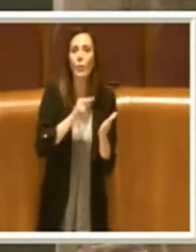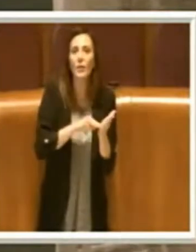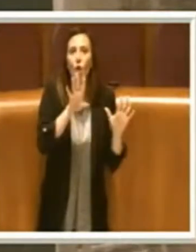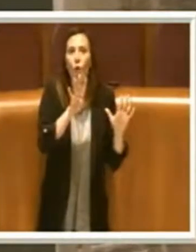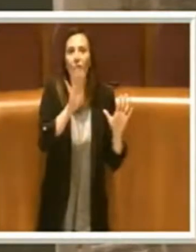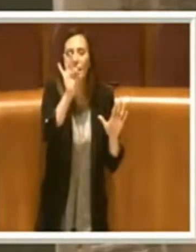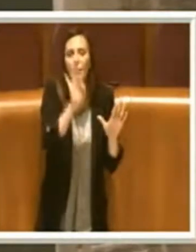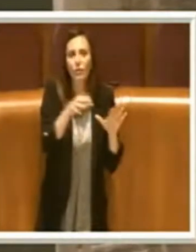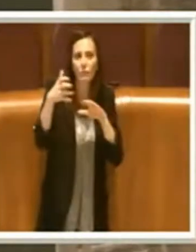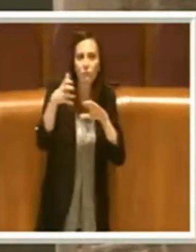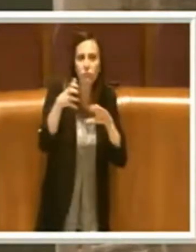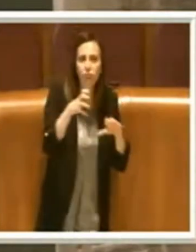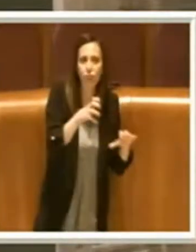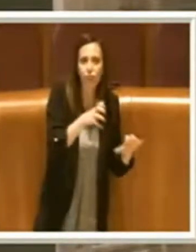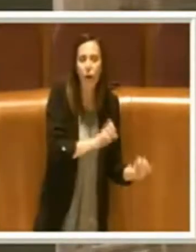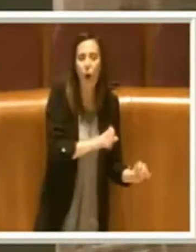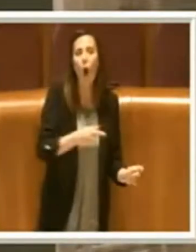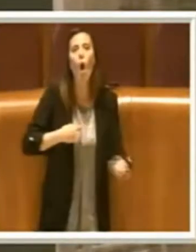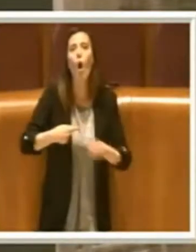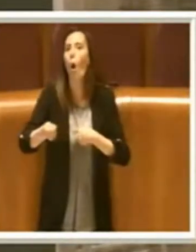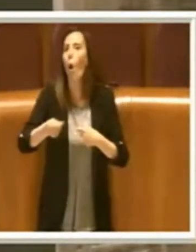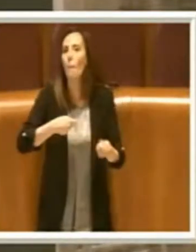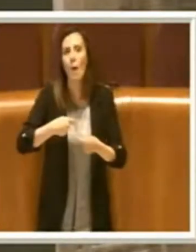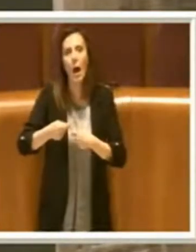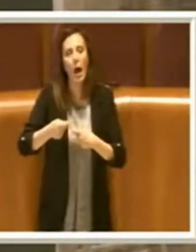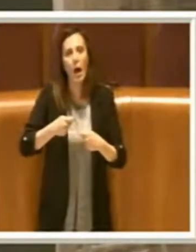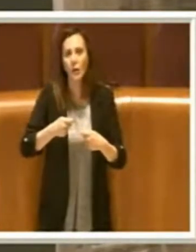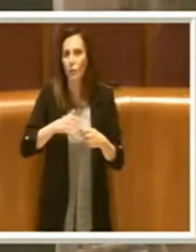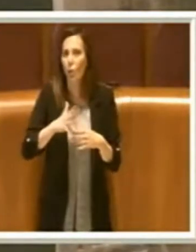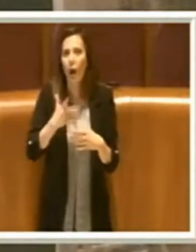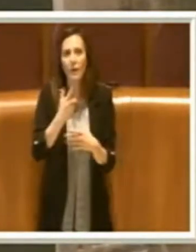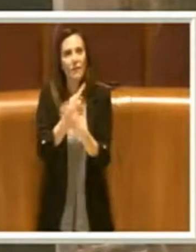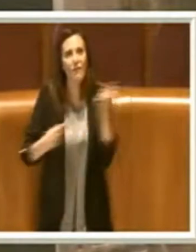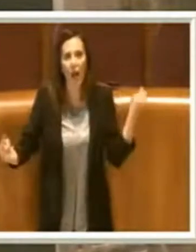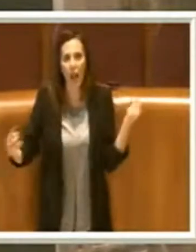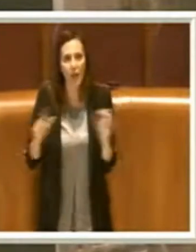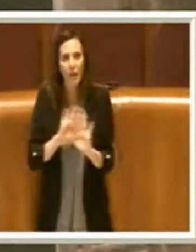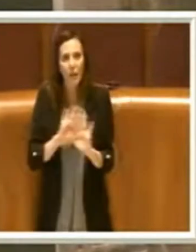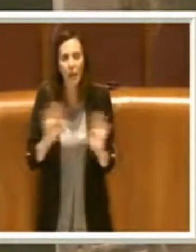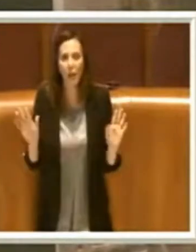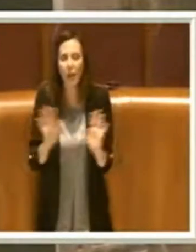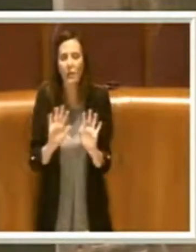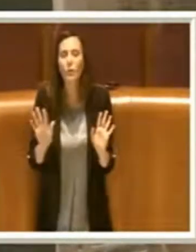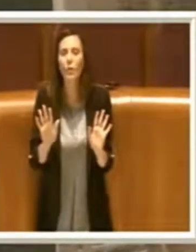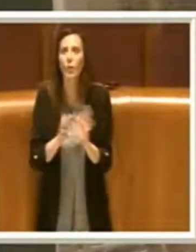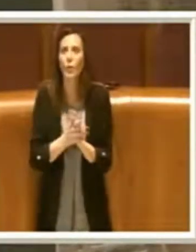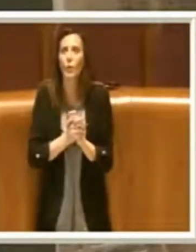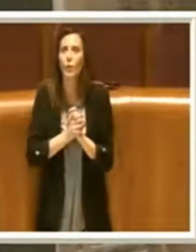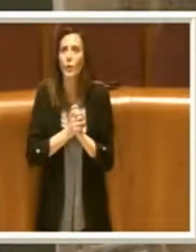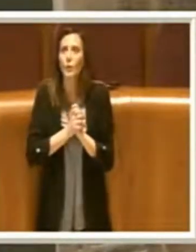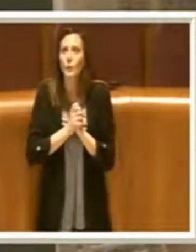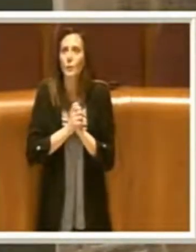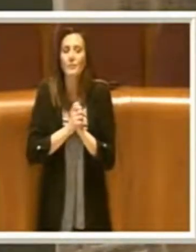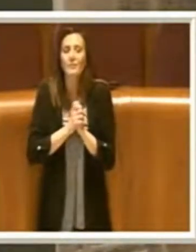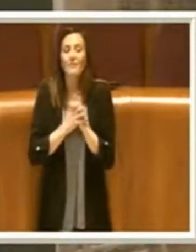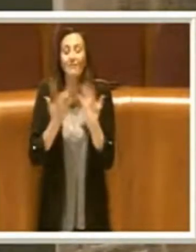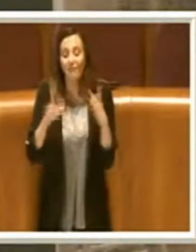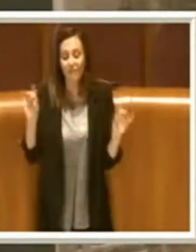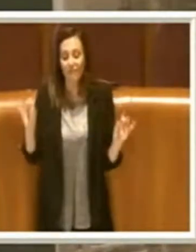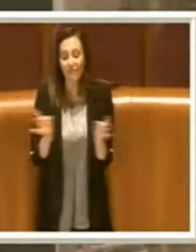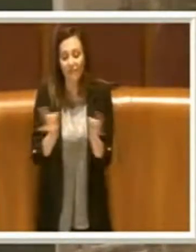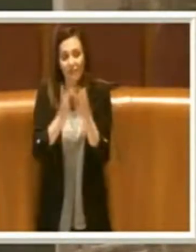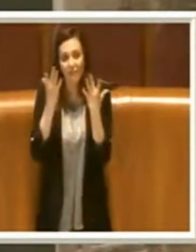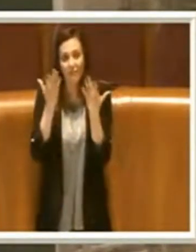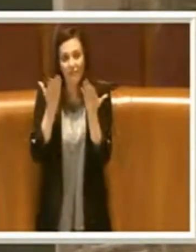il commercio che è praticamente al collasso e diciamo che proprio in questo in questa occasione